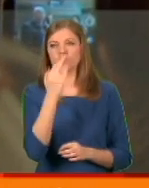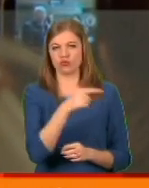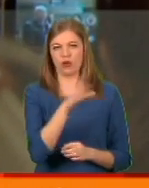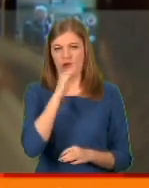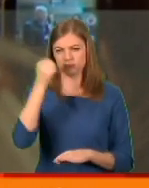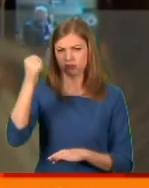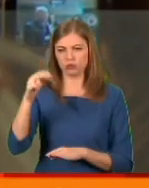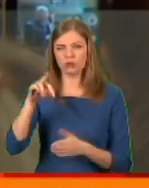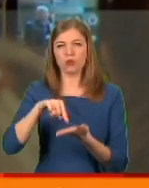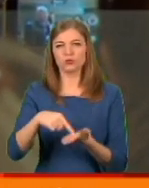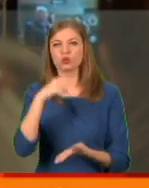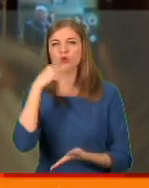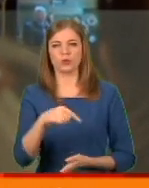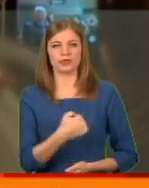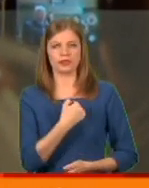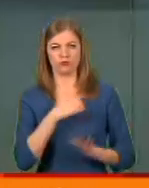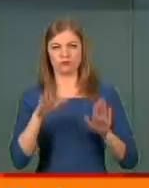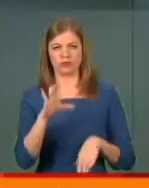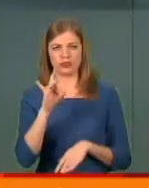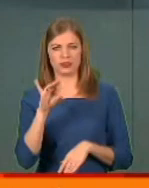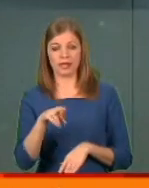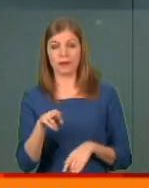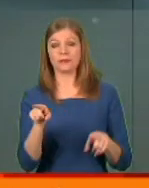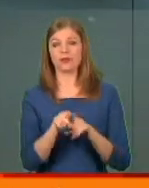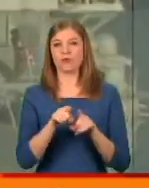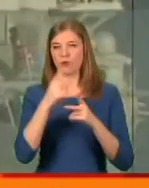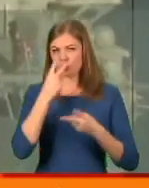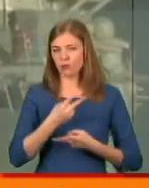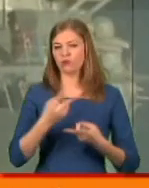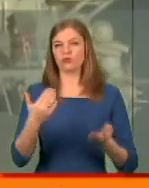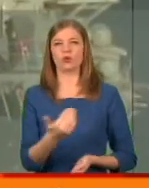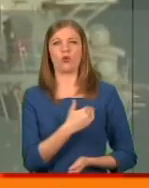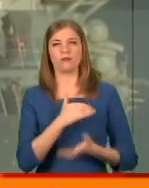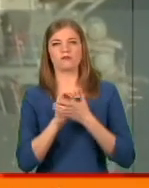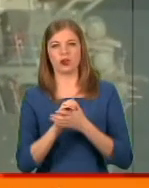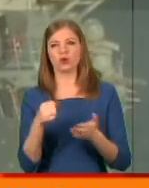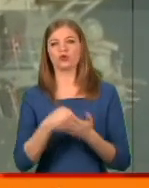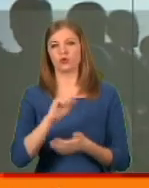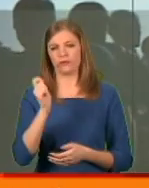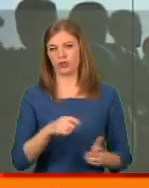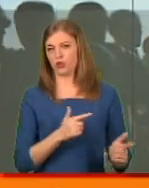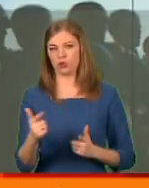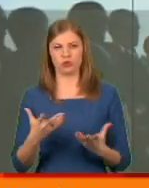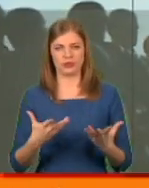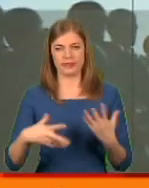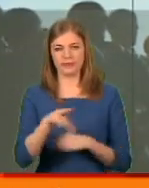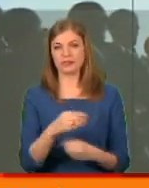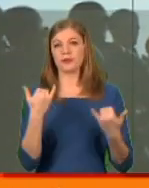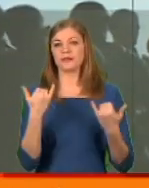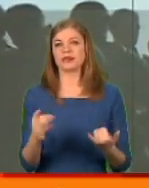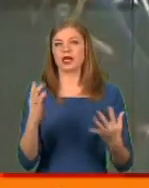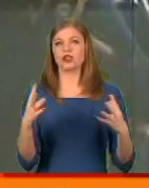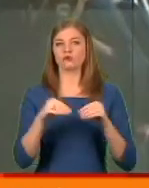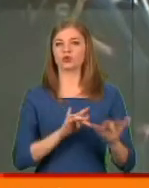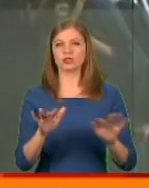завдадуть удару по позиціях російських вояків у Сирії. Та попри публічне прагнення миру, до війни таки готуються усі. Нині про спільні